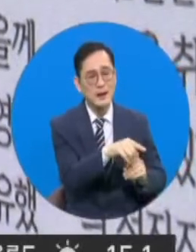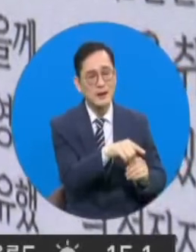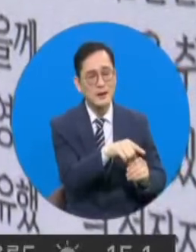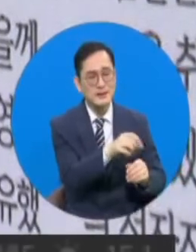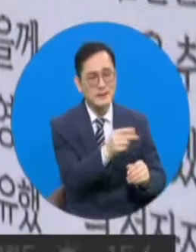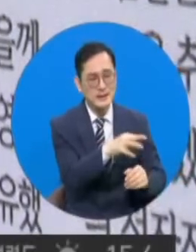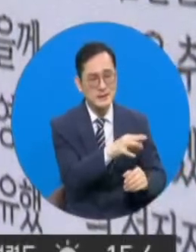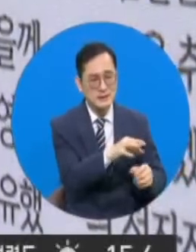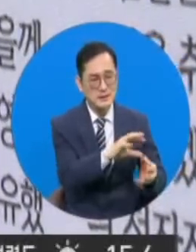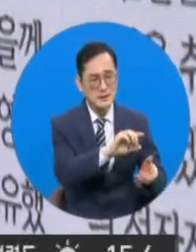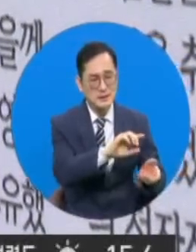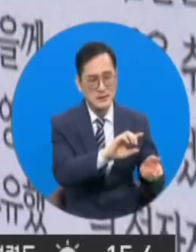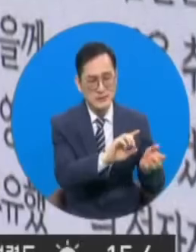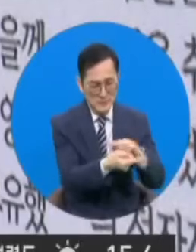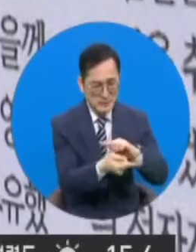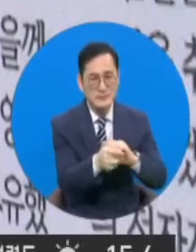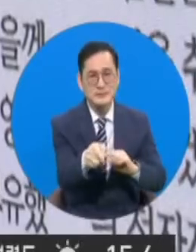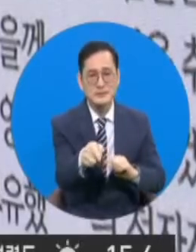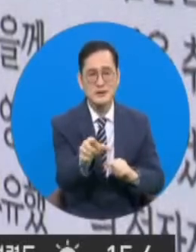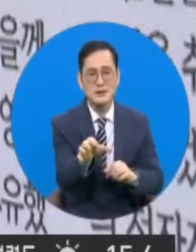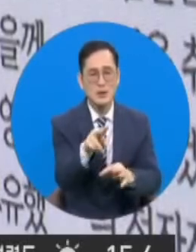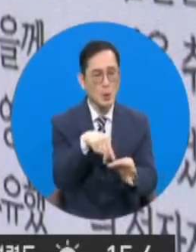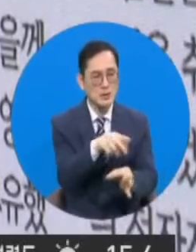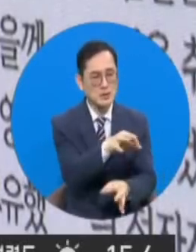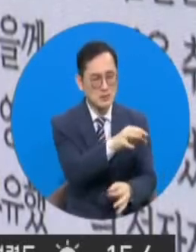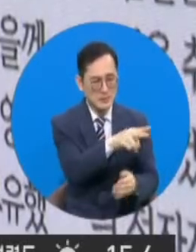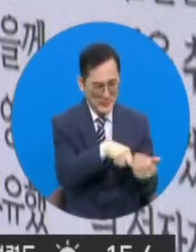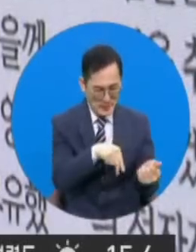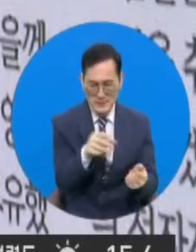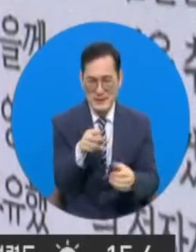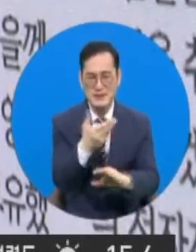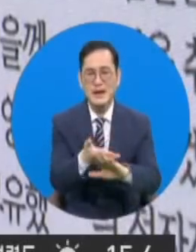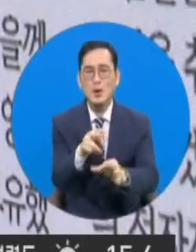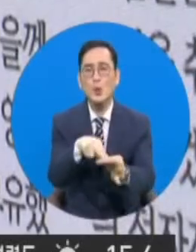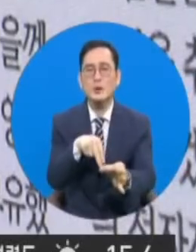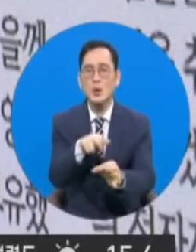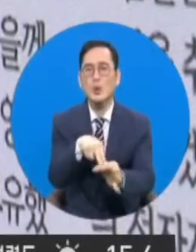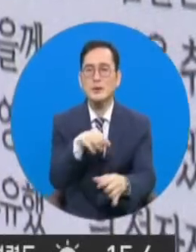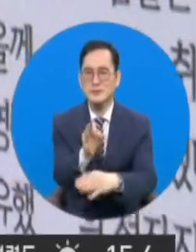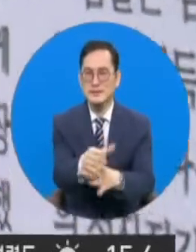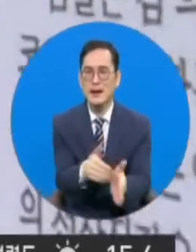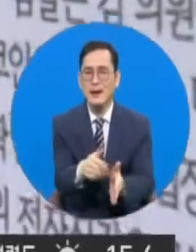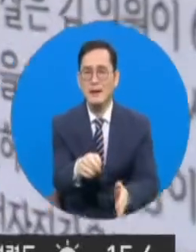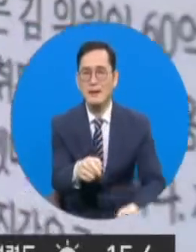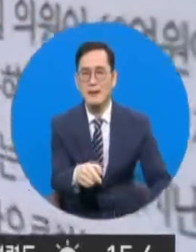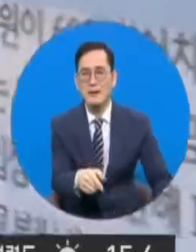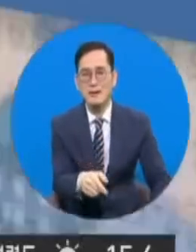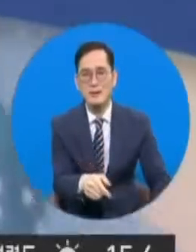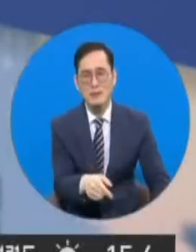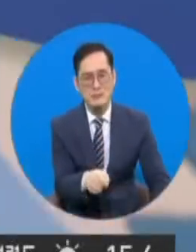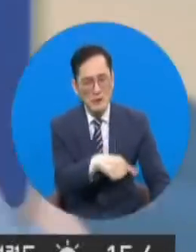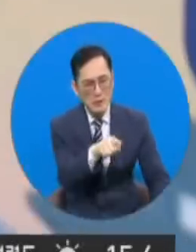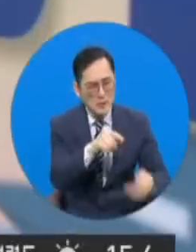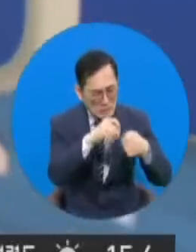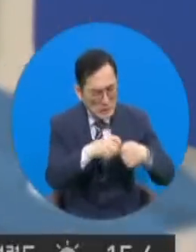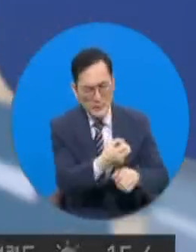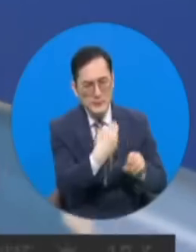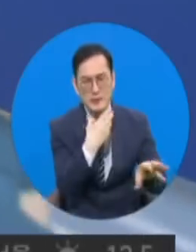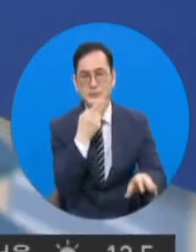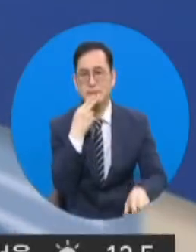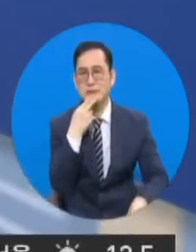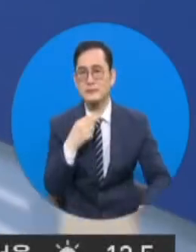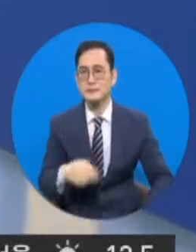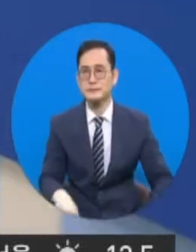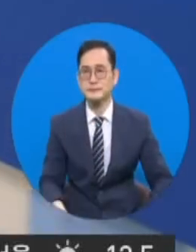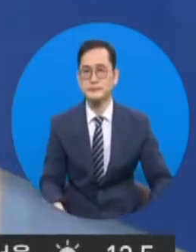샀고 얼마가 늘었는지에 대한 해명은 없습니다 잠시 후에 이야기 나누죠 다음 키워드입니다 세 번째 키워드는